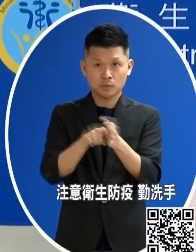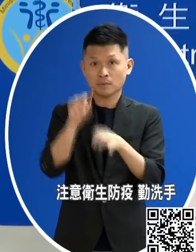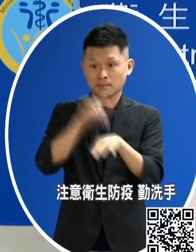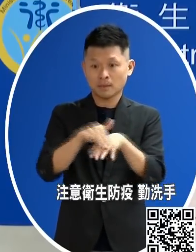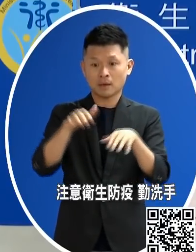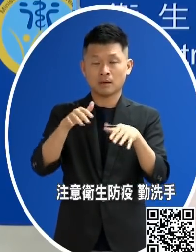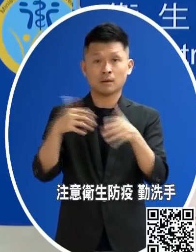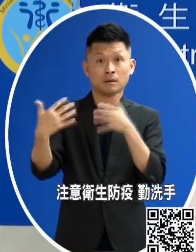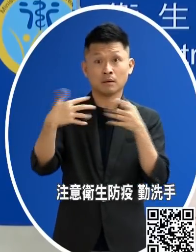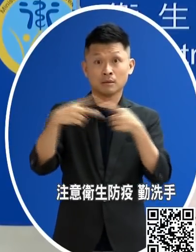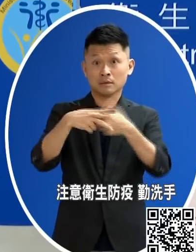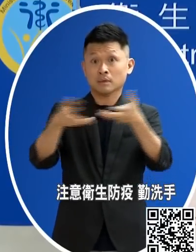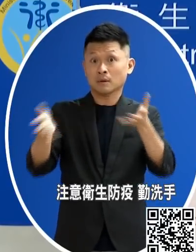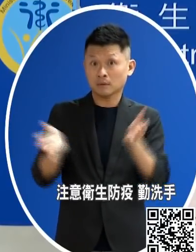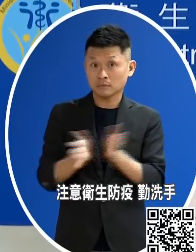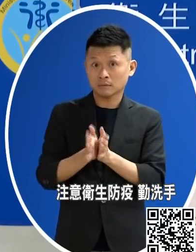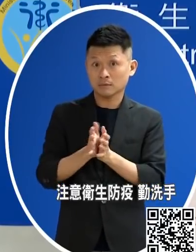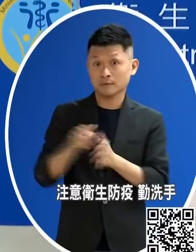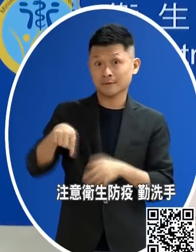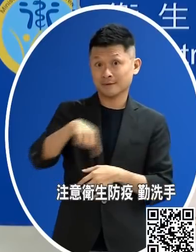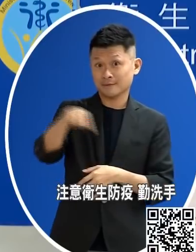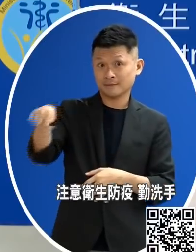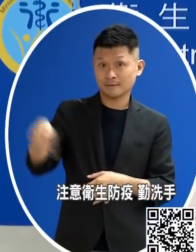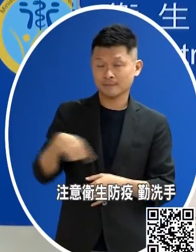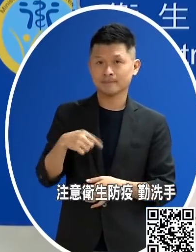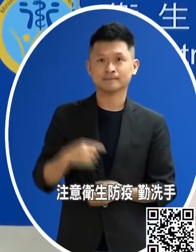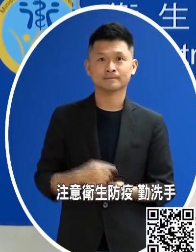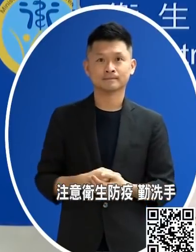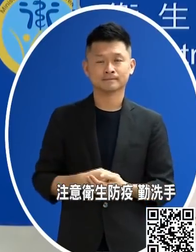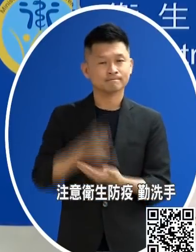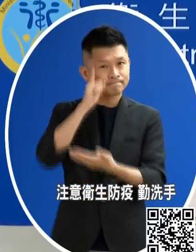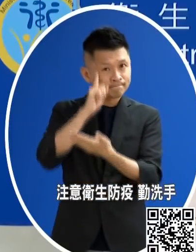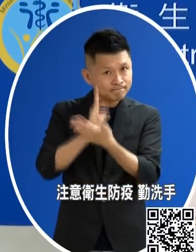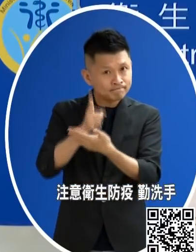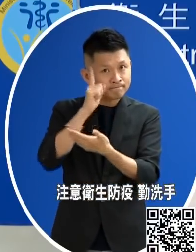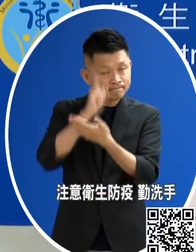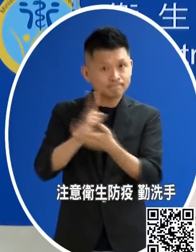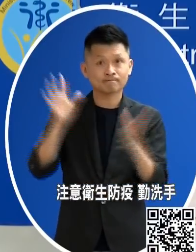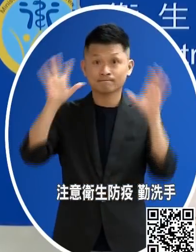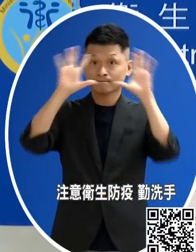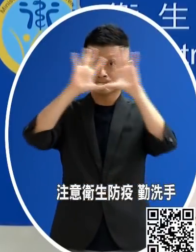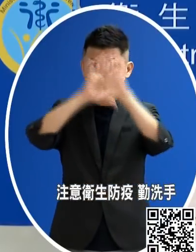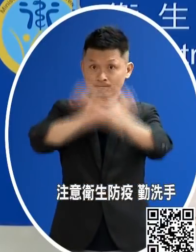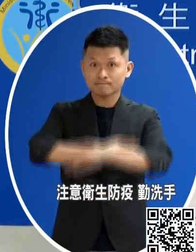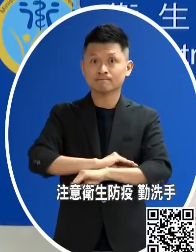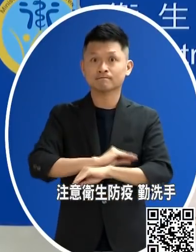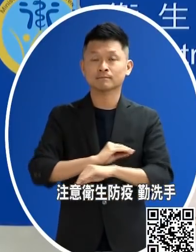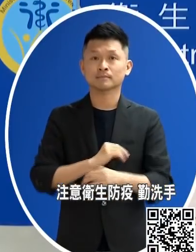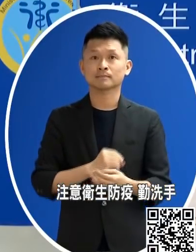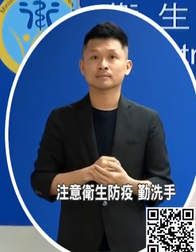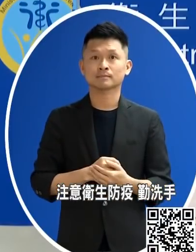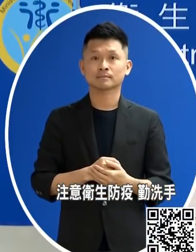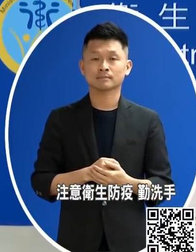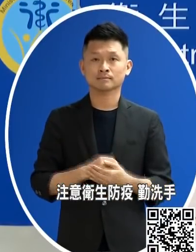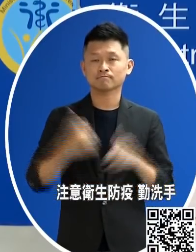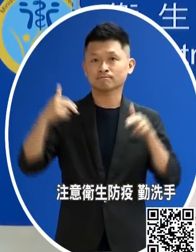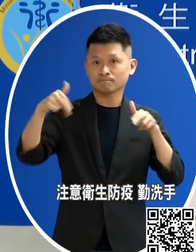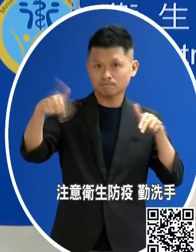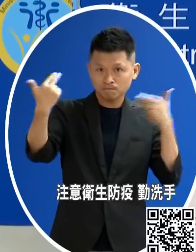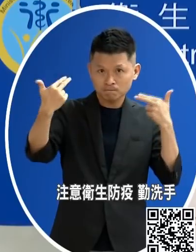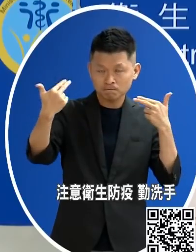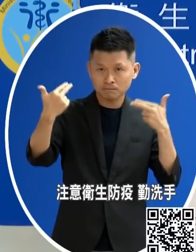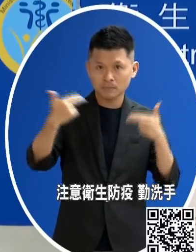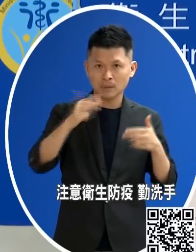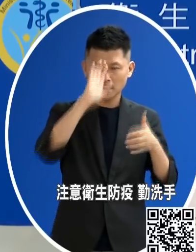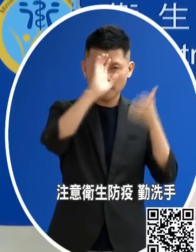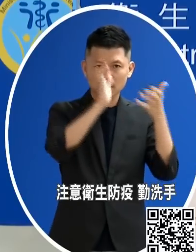他们会开始做每天晚上哈，那都会做所谓的线上重症